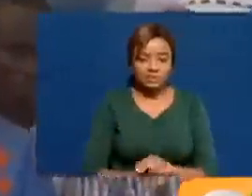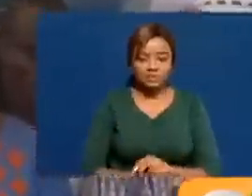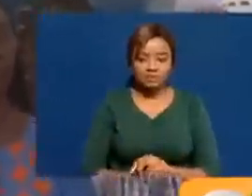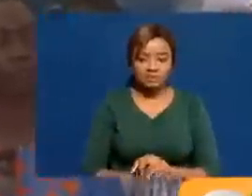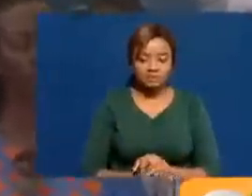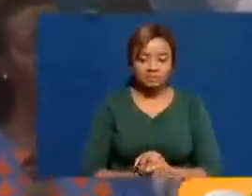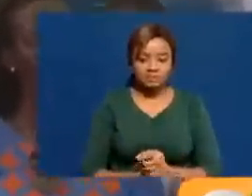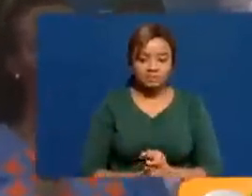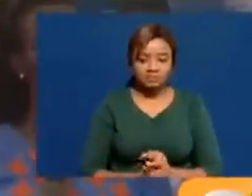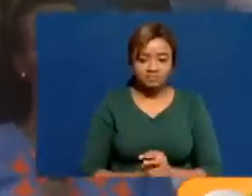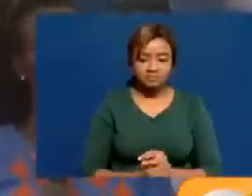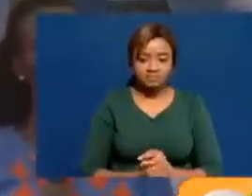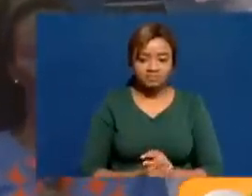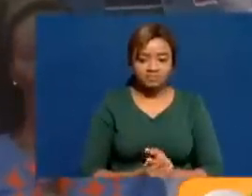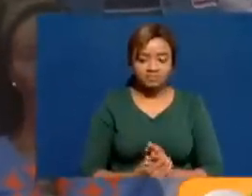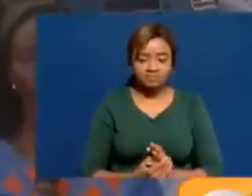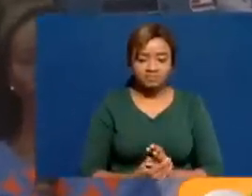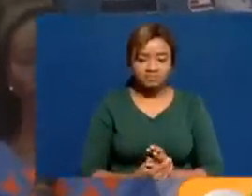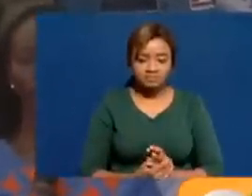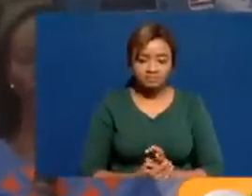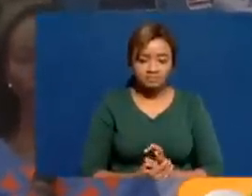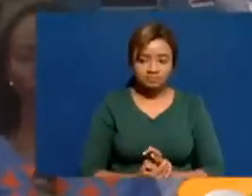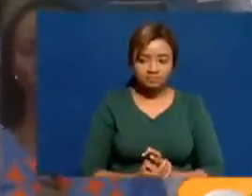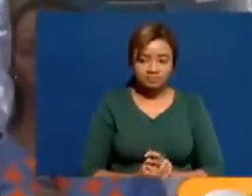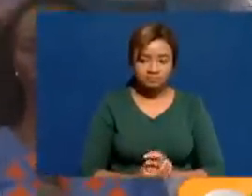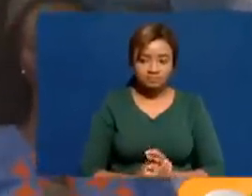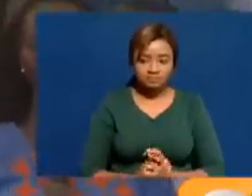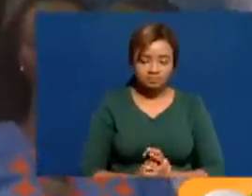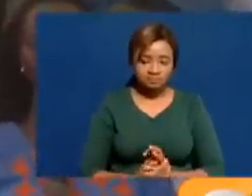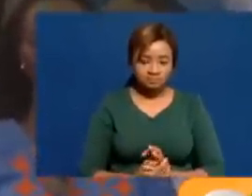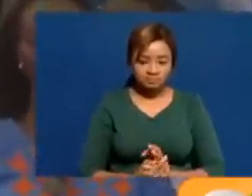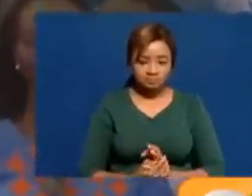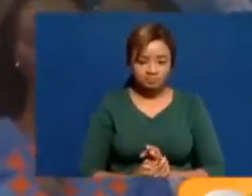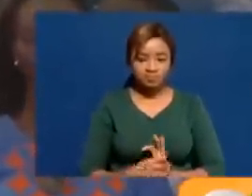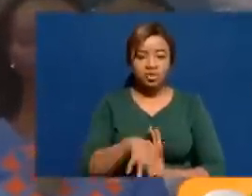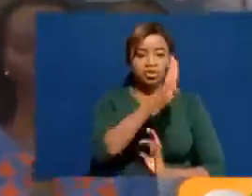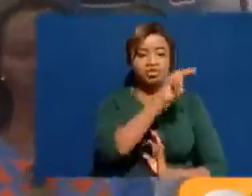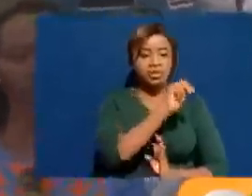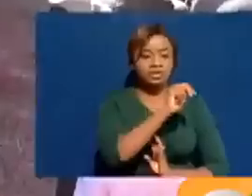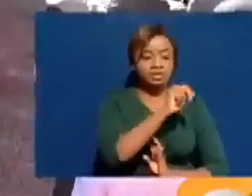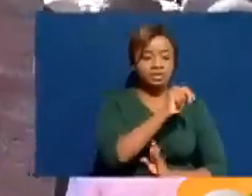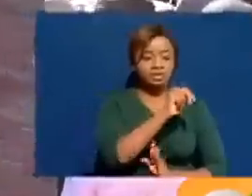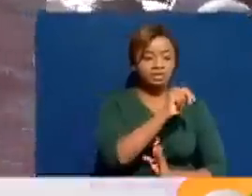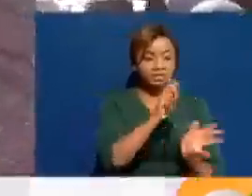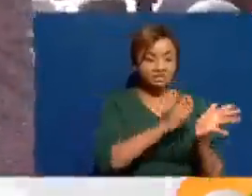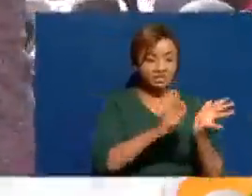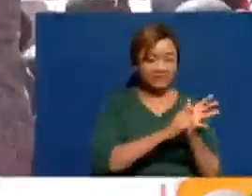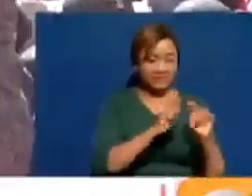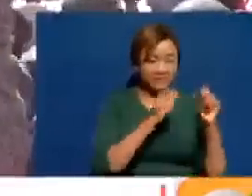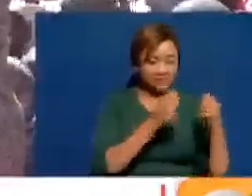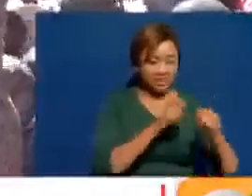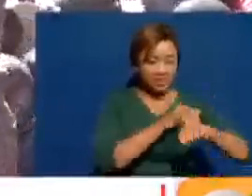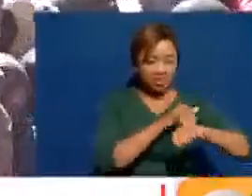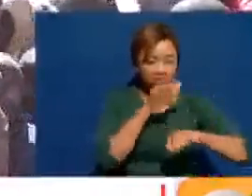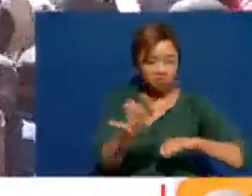tunataka Commonwealth Secretariat na United Nations itume